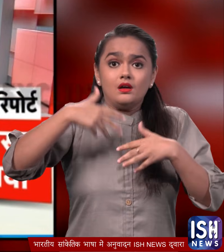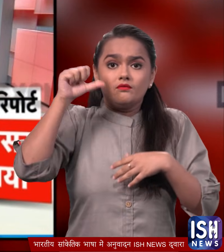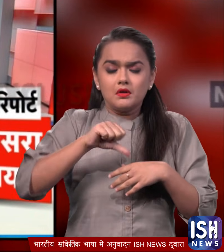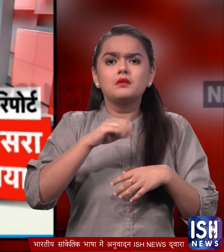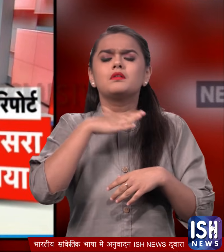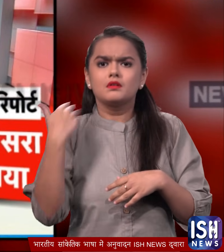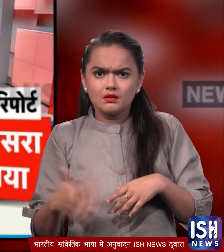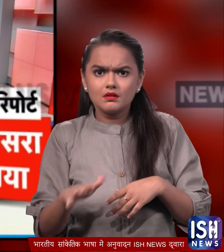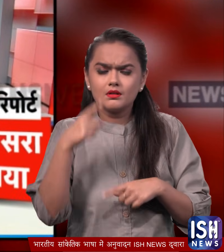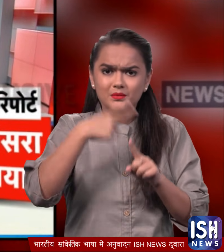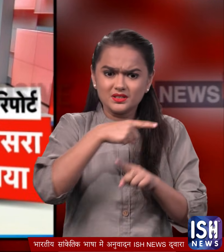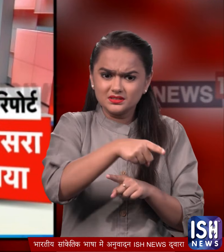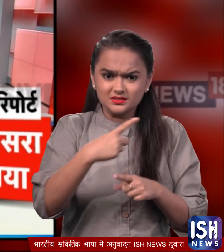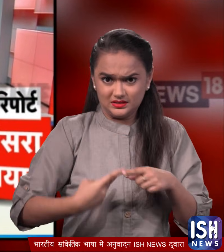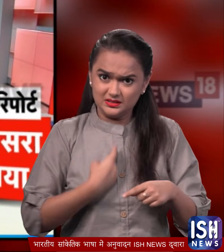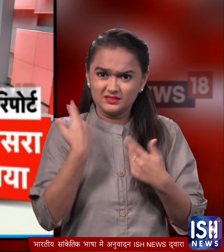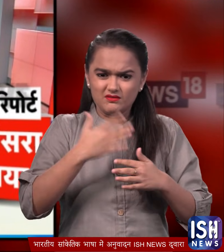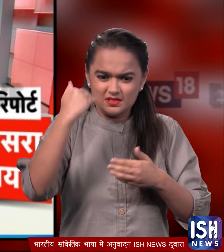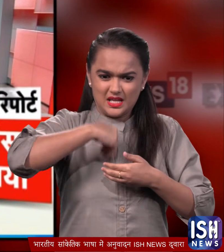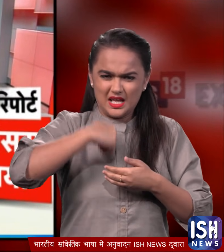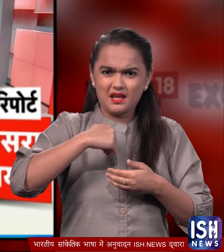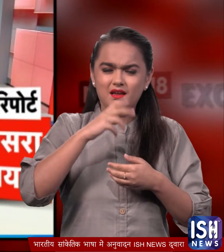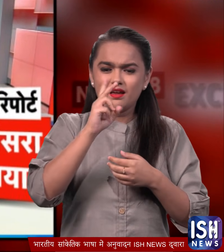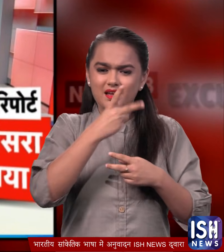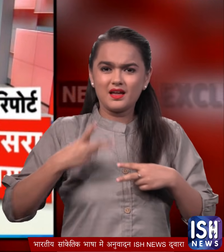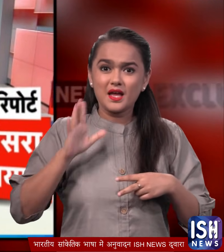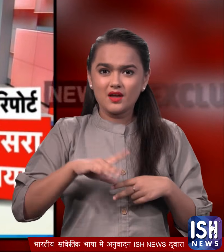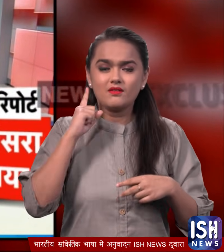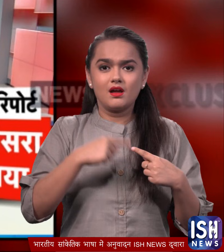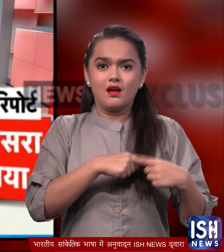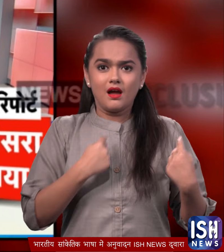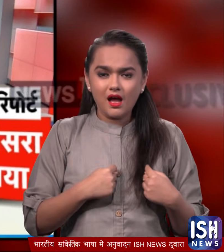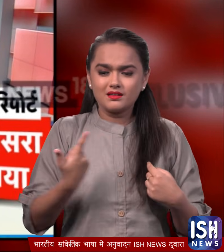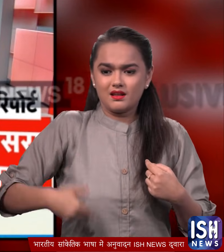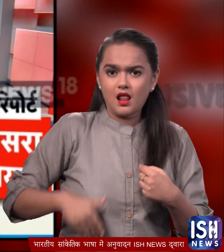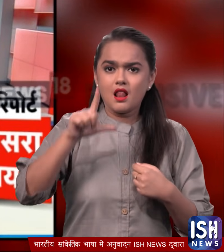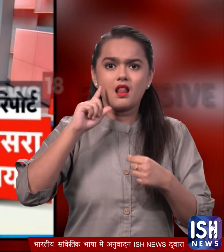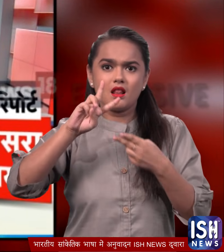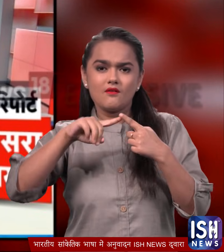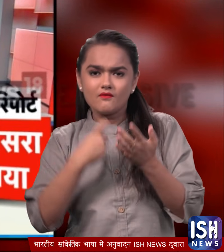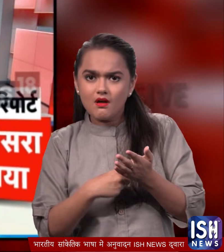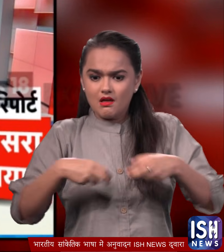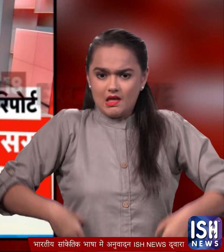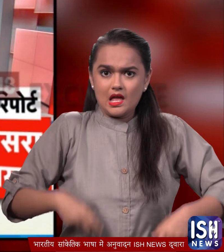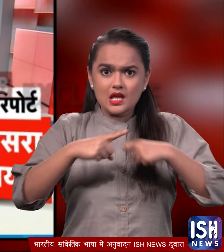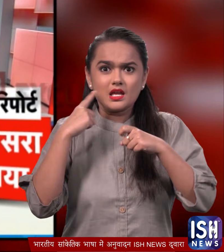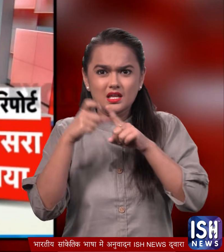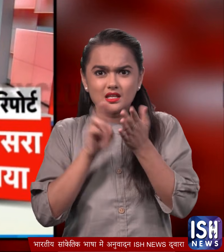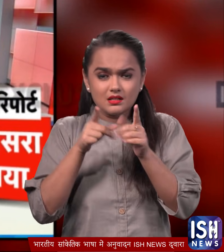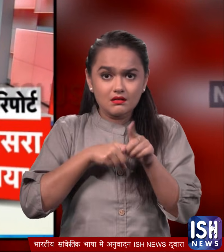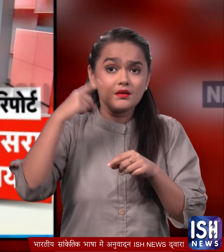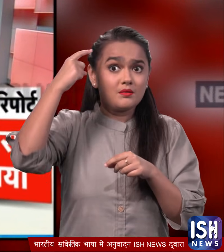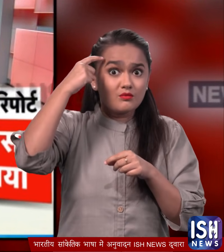बाद महंत का विसरा सुरक्षित रख लिया गया। विसरा मतलब उनके शरीर के कुछ अंगों जैसे फेफड़ों, आंत, किडनी, ब्रेन, लिवर